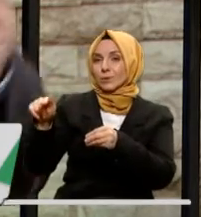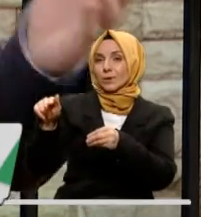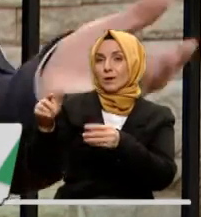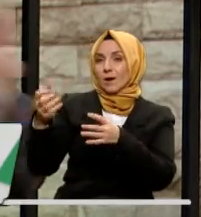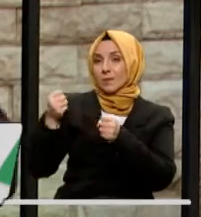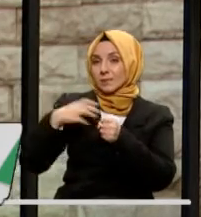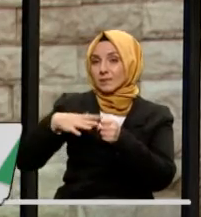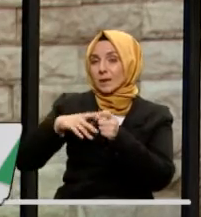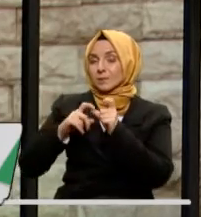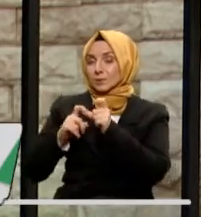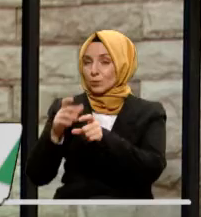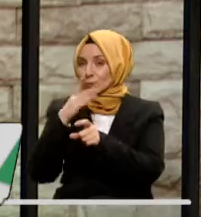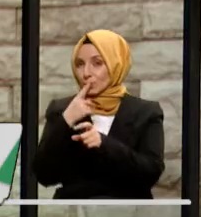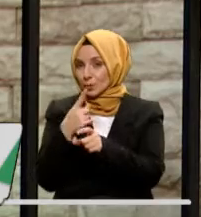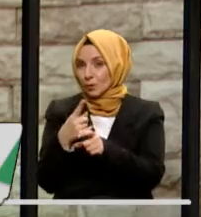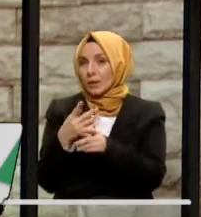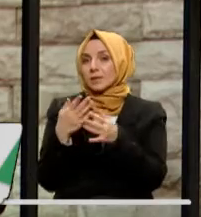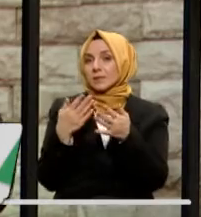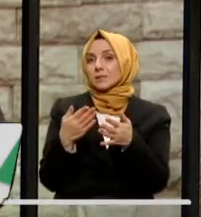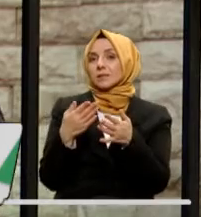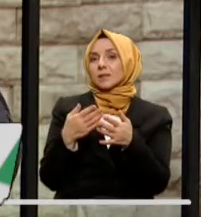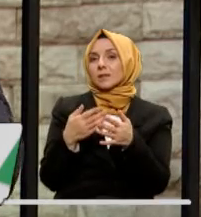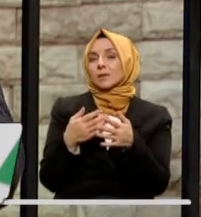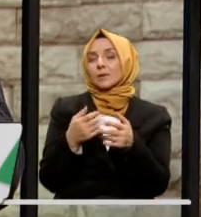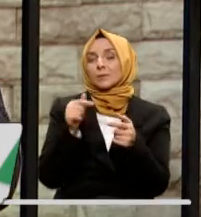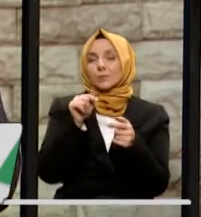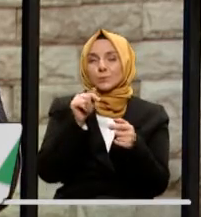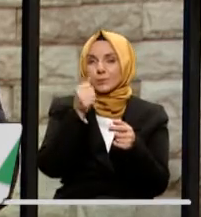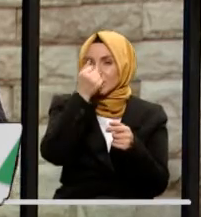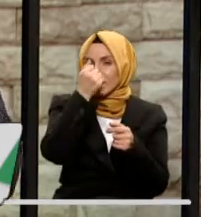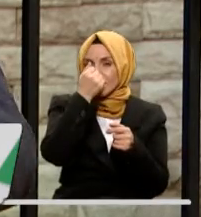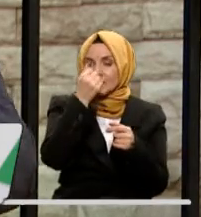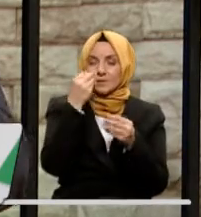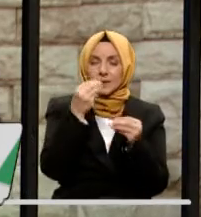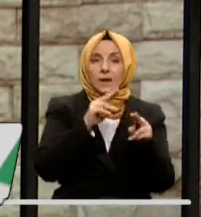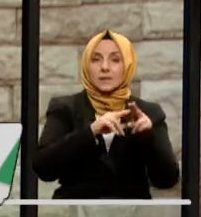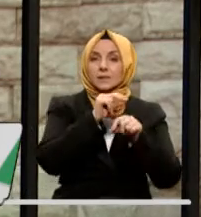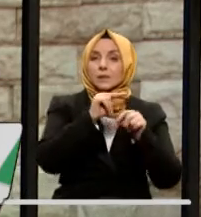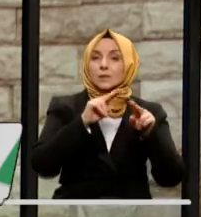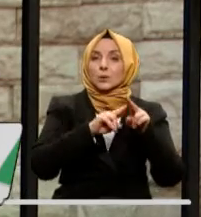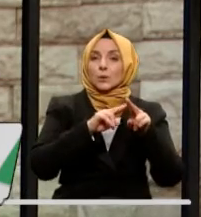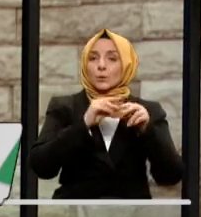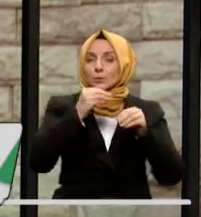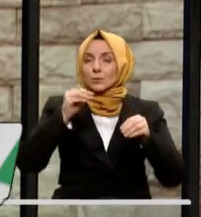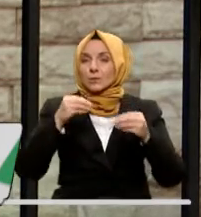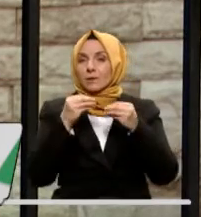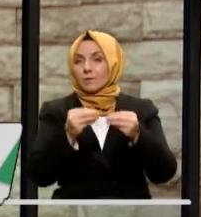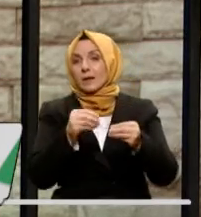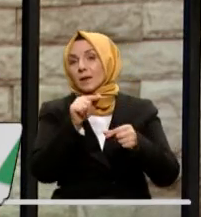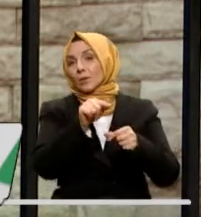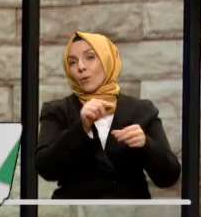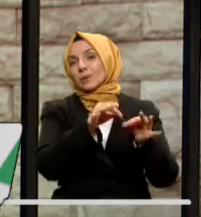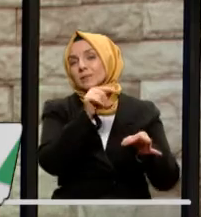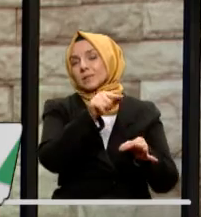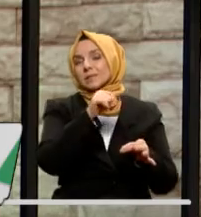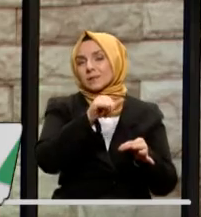hasta var başımıza gidiyoruz diyoruz Siz işte belki üç yıl önce belki beş yıl önce şu beri tabanda ne zaman eşleşme olacağı belli değil